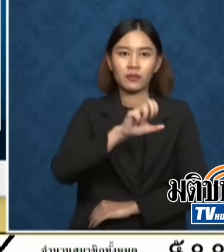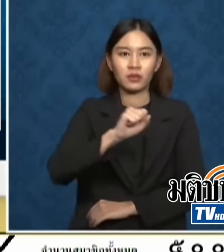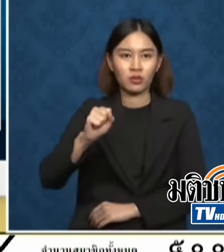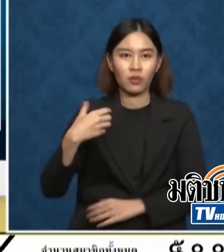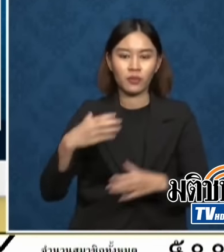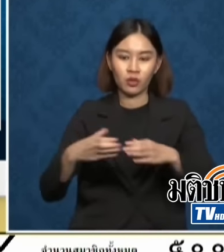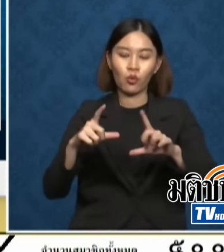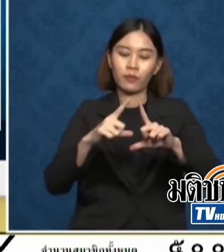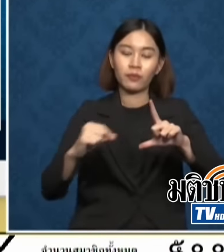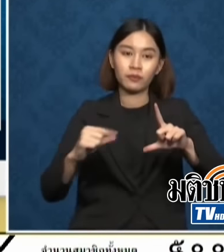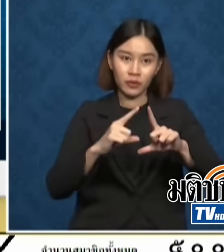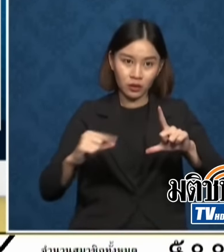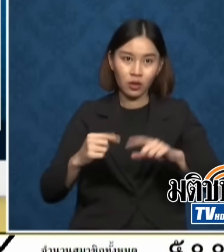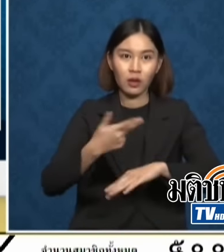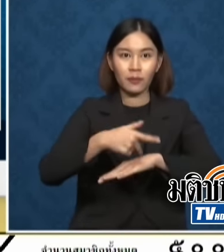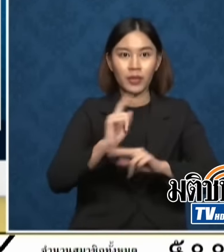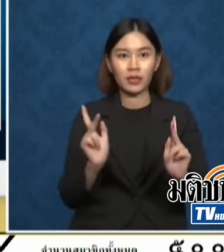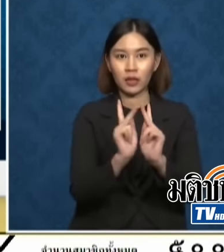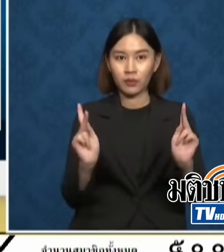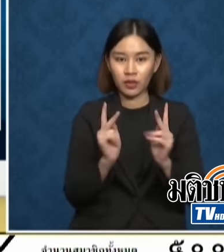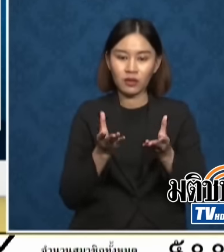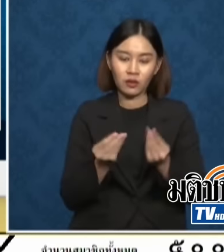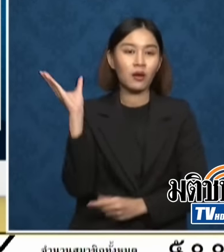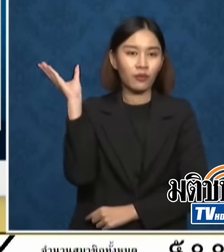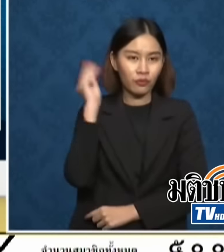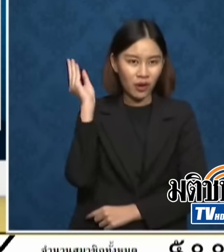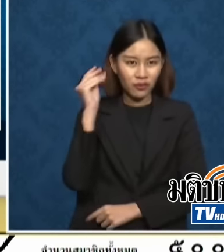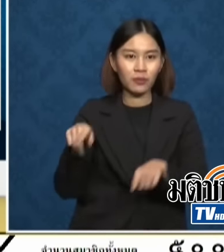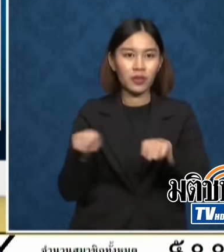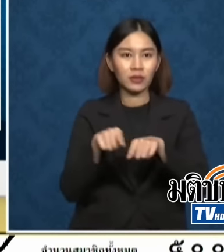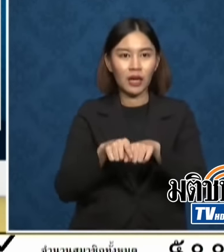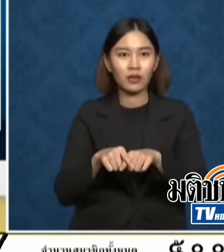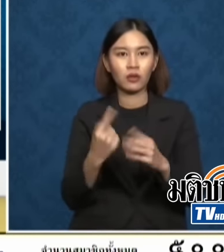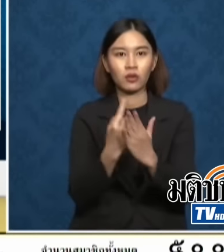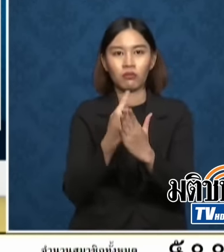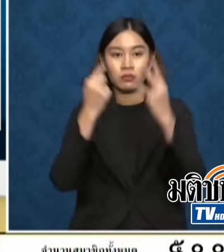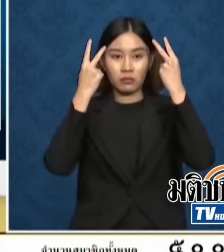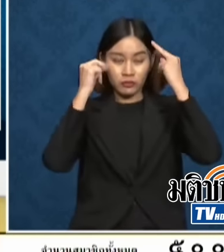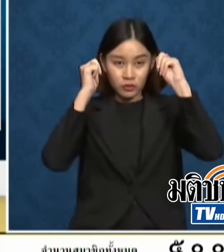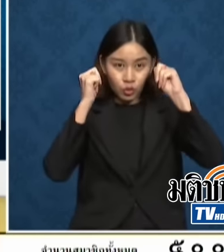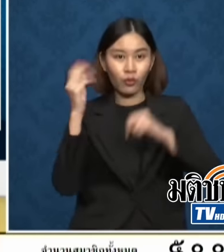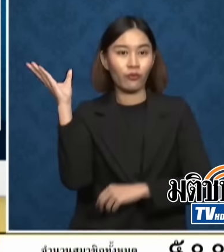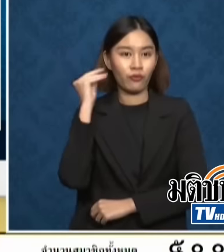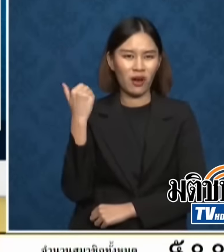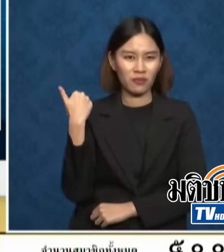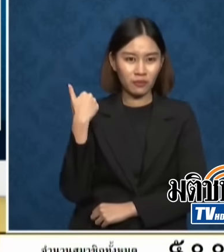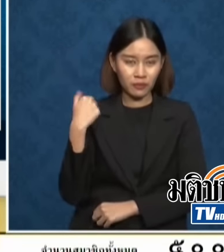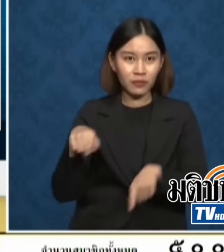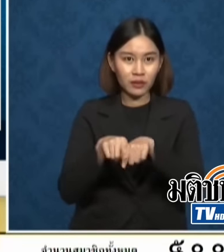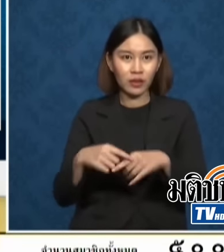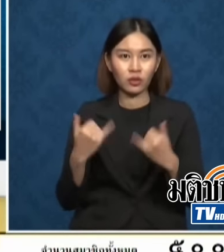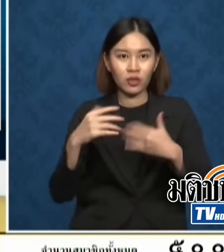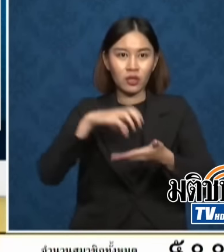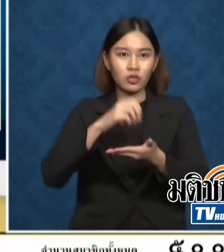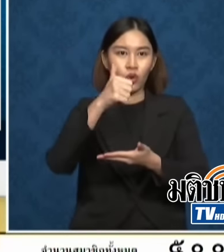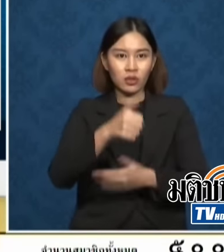แต่ยังมีพรรคอนาคตใหม่เป็นประธานกรรมาธิการที่ดินก็ยังต้องฟังเรื่องนี้เป็นแคนดิเดตนายกก็ยังต้องฟังเรื่องนี้นี่เป็นได้โชคดีได้กลับมาเป็นส.